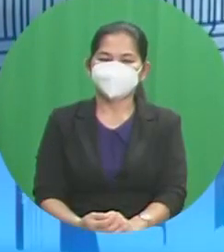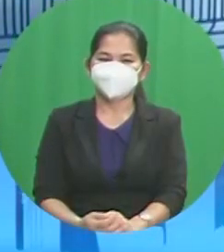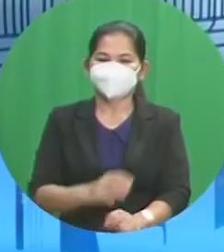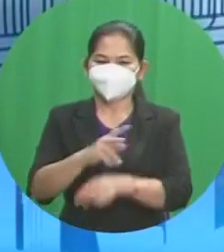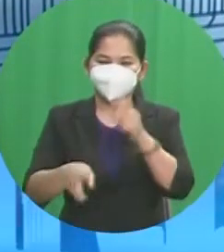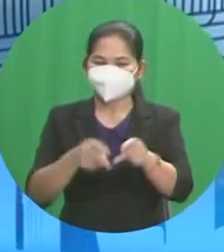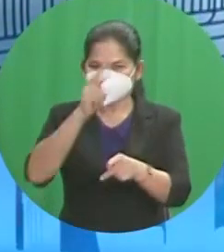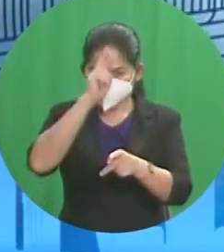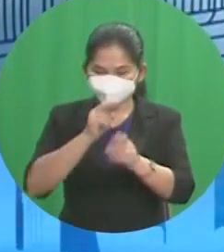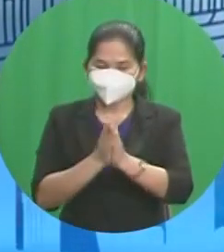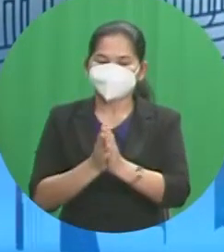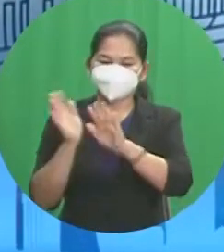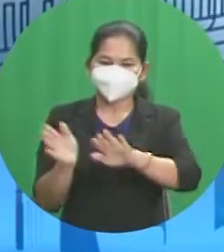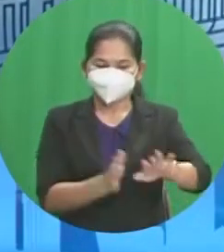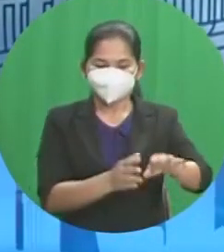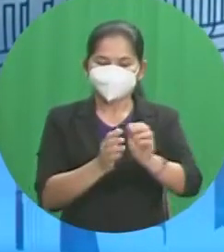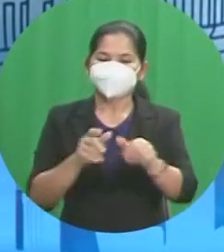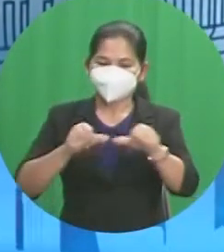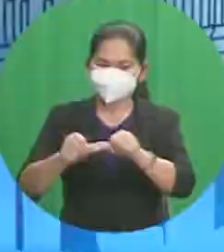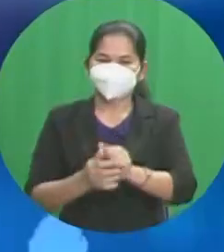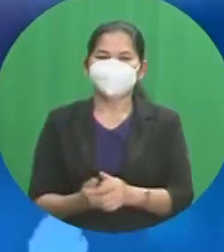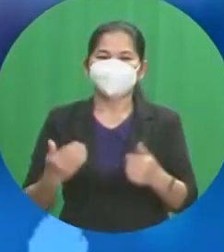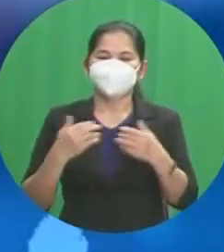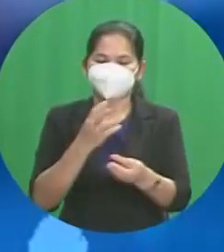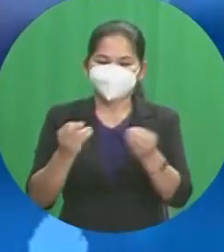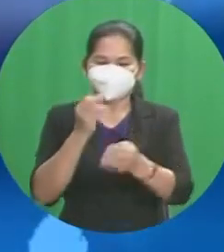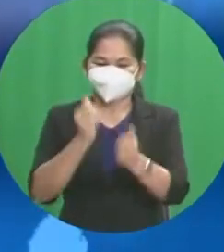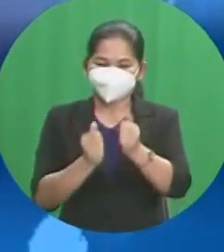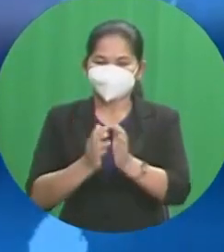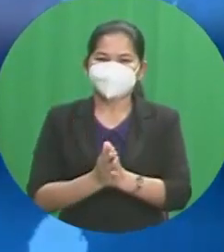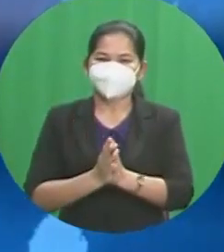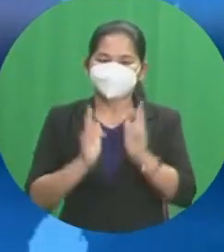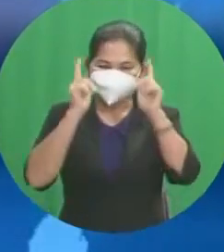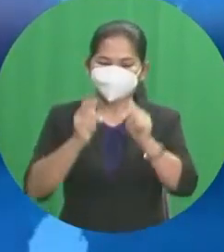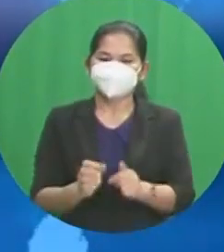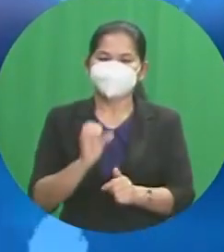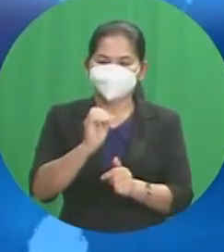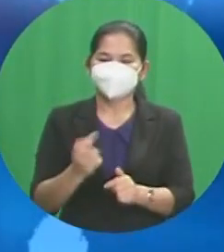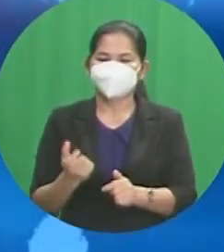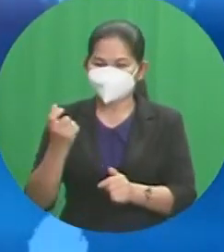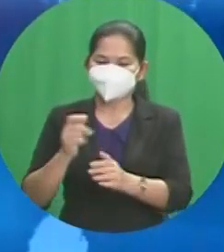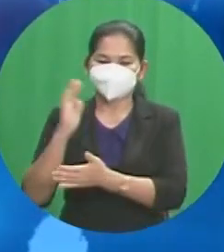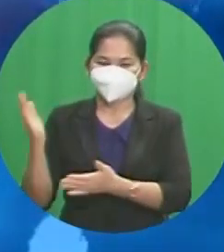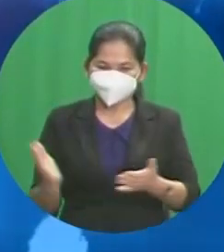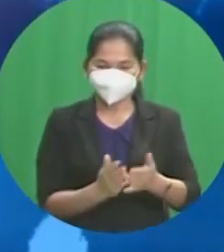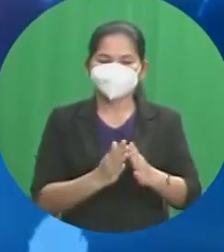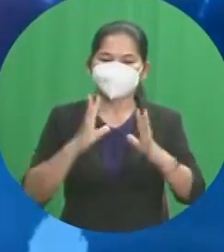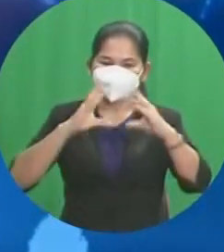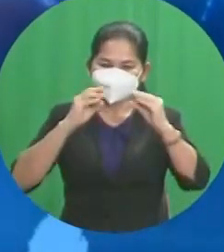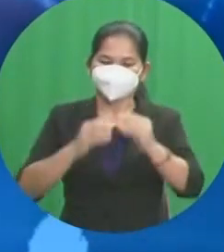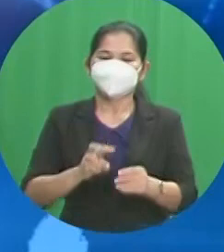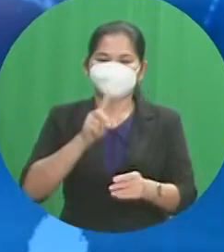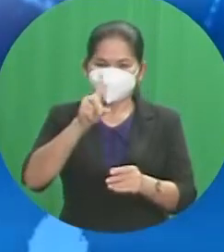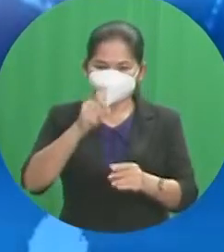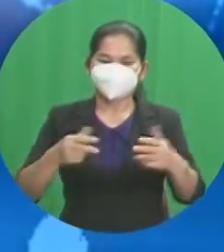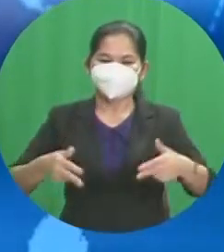ទស្សនិកជនជាទីគោរពដែលឡាយសម្រាប់ព័ត៌មានជាបន្តទៅទៀតនេះគឺឧបនាយករដ្ឋមន្ត្រីអាយដាមយឹមឆៃលីអញ្ជើញបើកកិច្ចប្រជុំលើកទី10